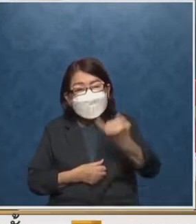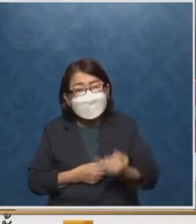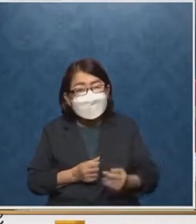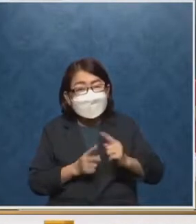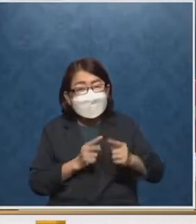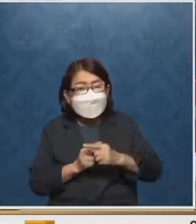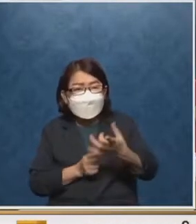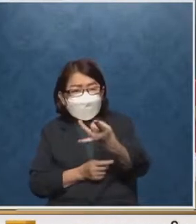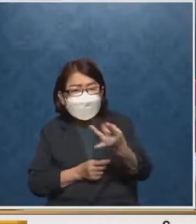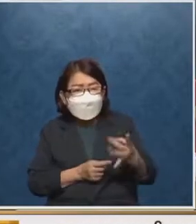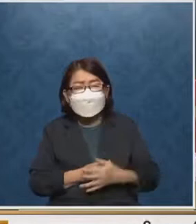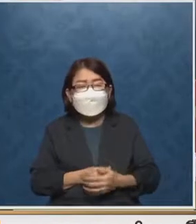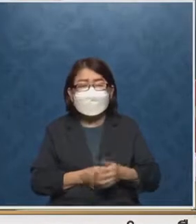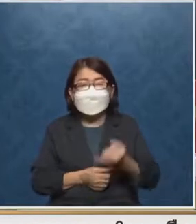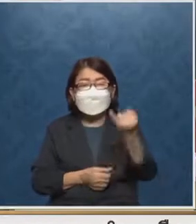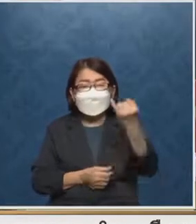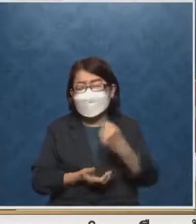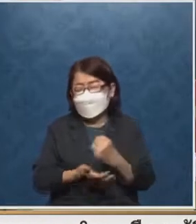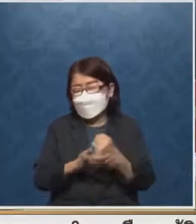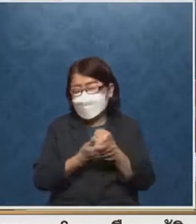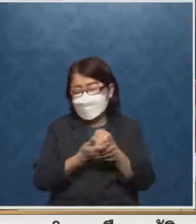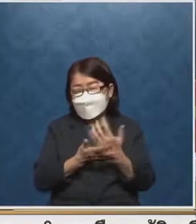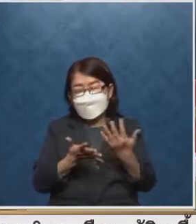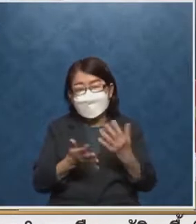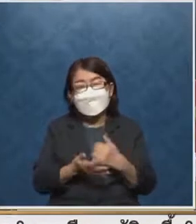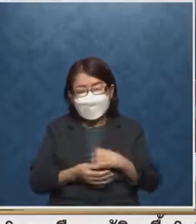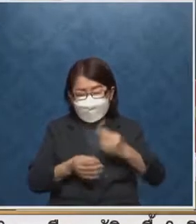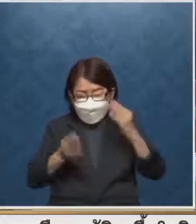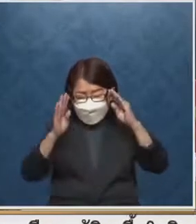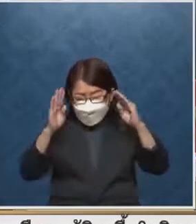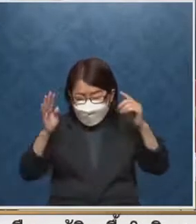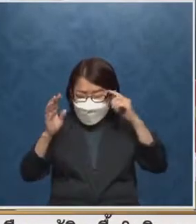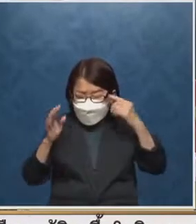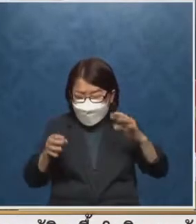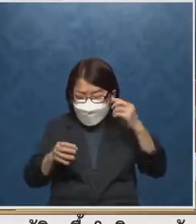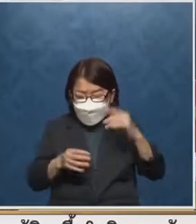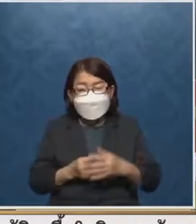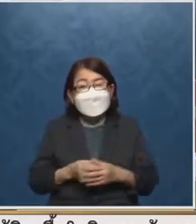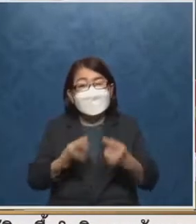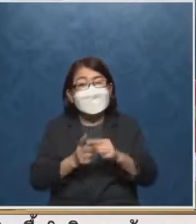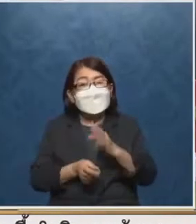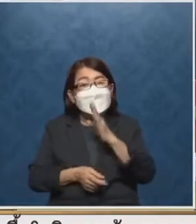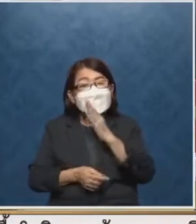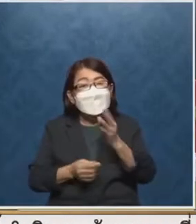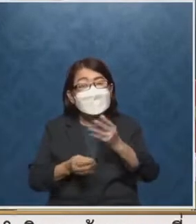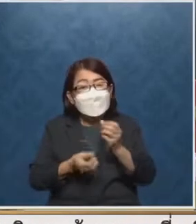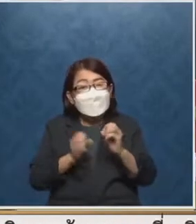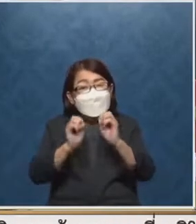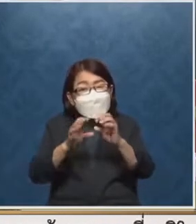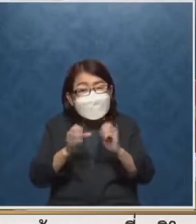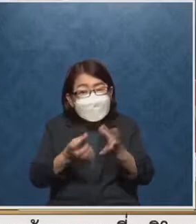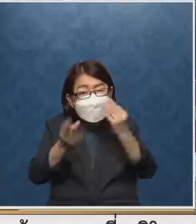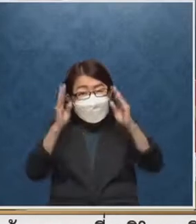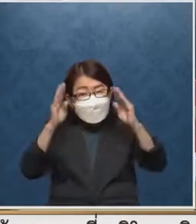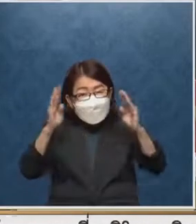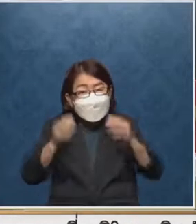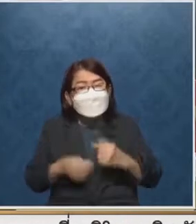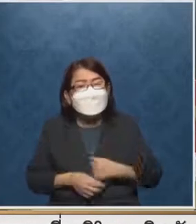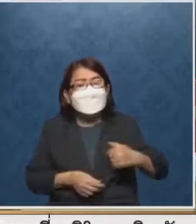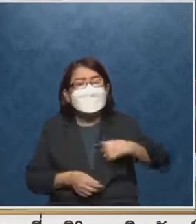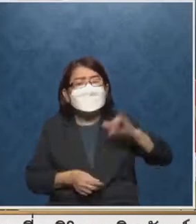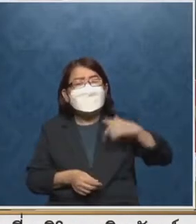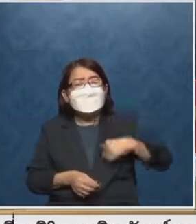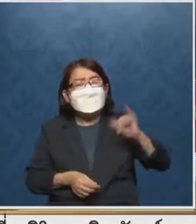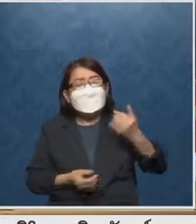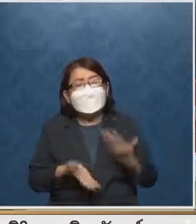ฟก็คือทำให้รู้เท่าทันสื่อถ้าจิตใจของเด็กดีนะครับสื่อมายังไงจะเป็นสื่อล